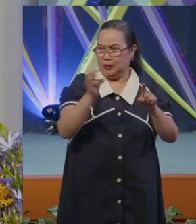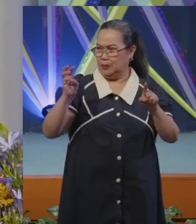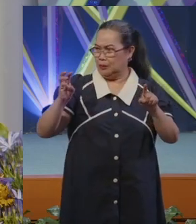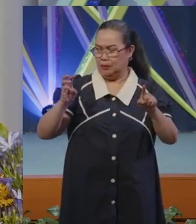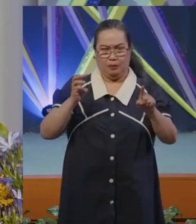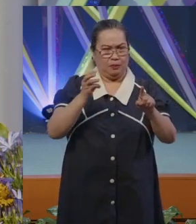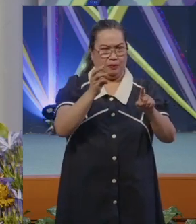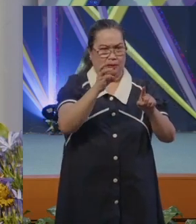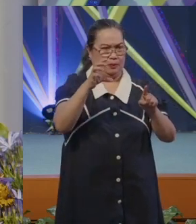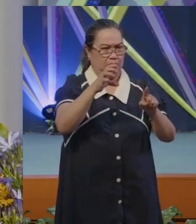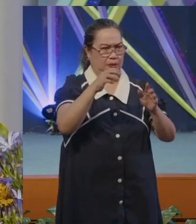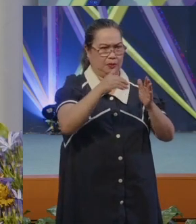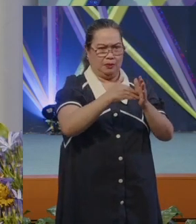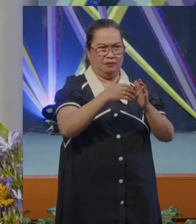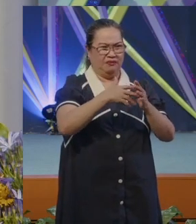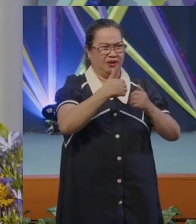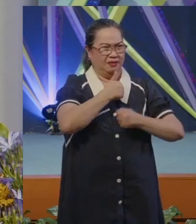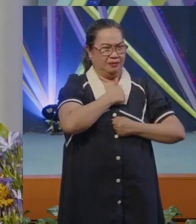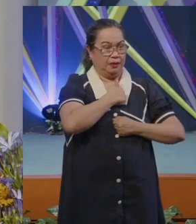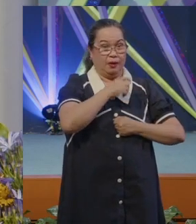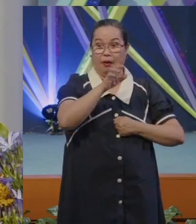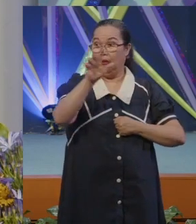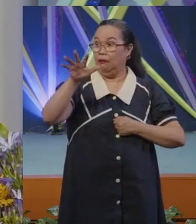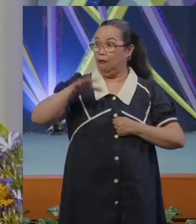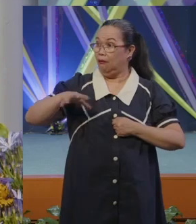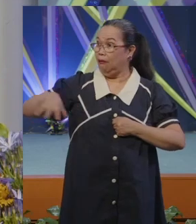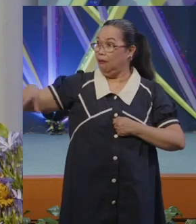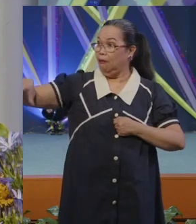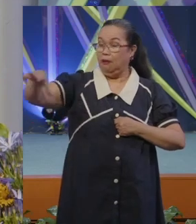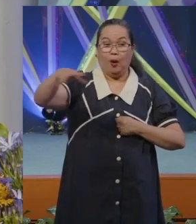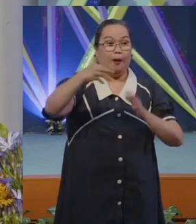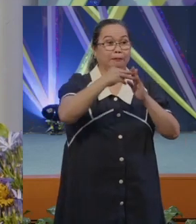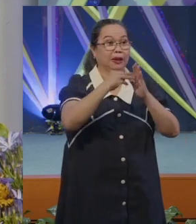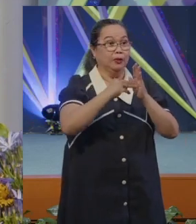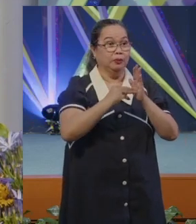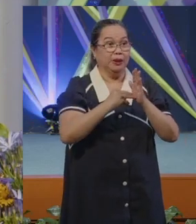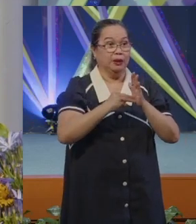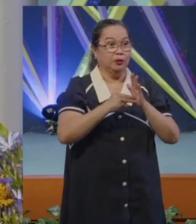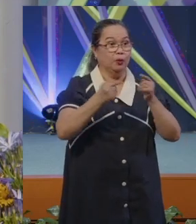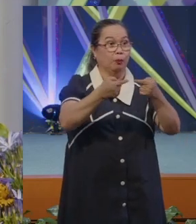men. Yung mga bansa na yun, milyon-milyon ang sundalo.